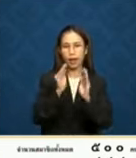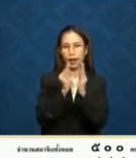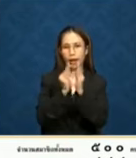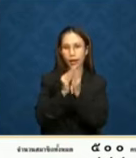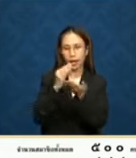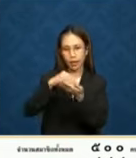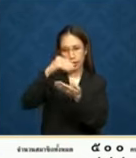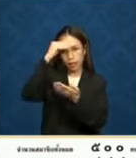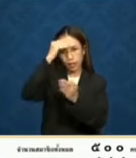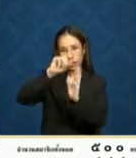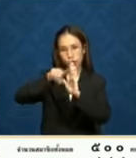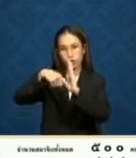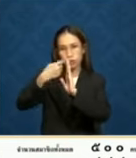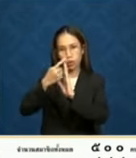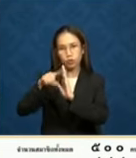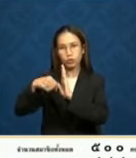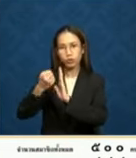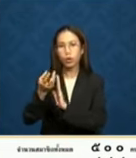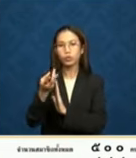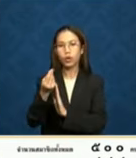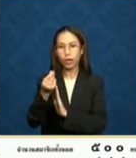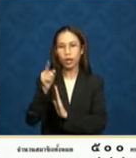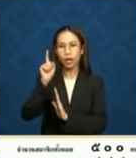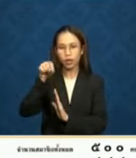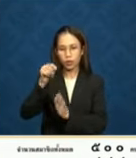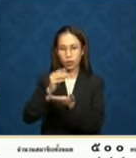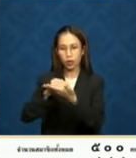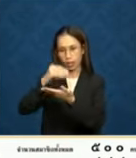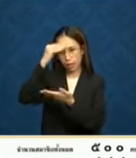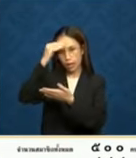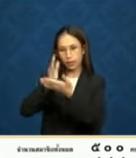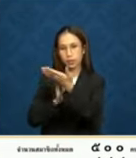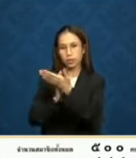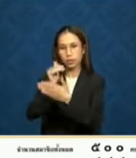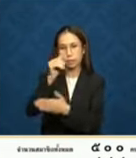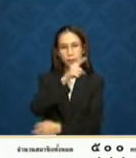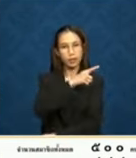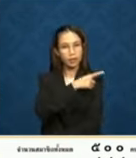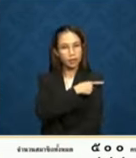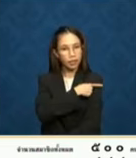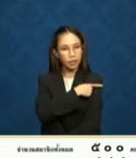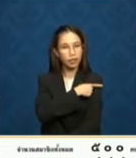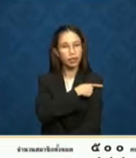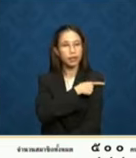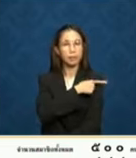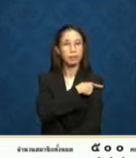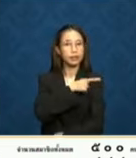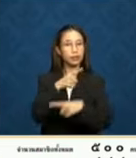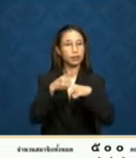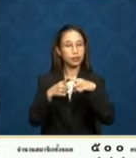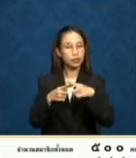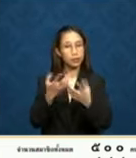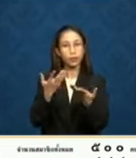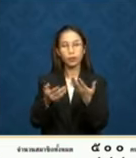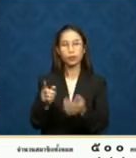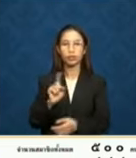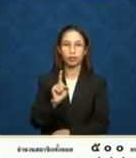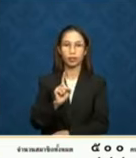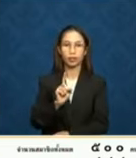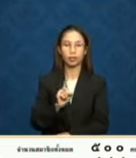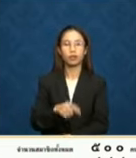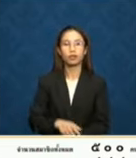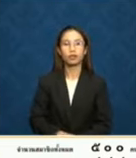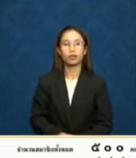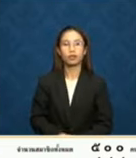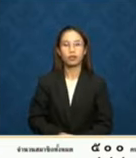เพื่อจะสำได 1700 ในระดับ อุดมศึกษา หรอระดับ ปริญาตีซึ่ง กระส่วงแรงงาน